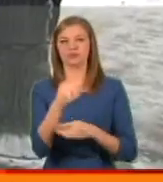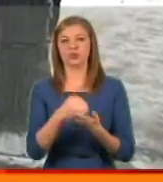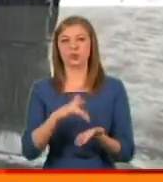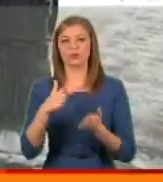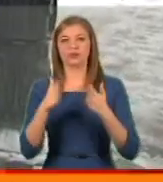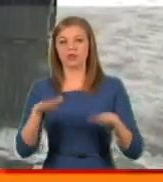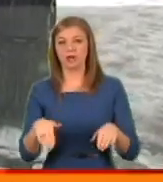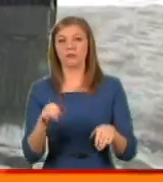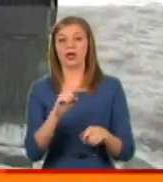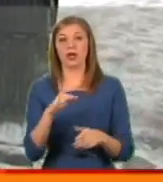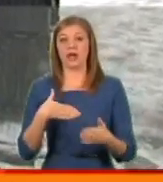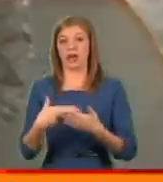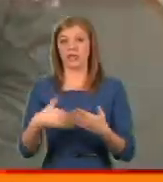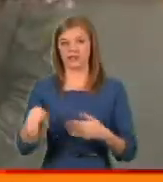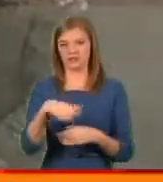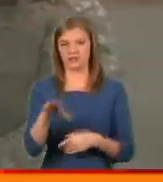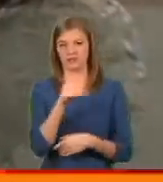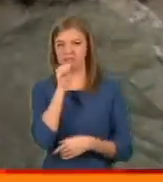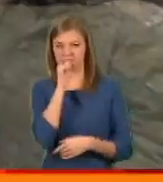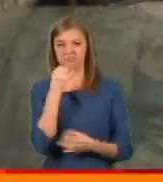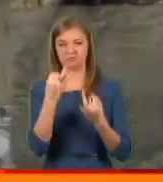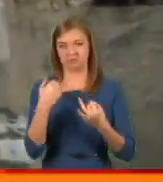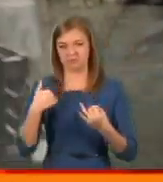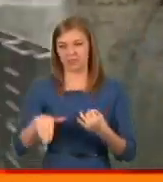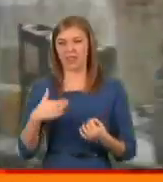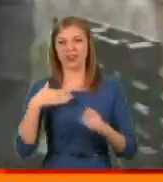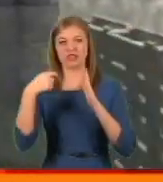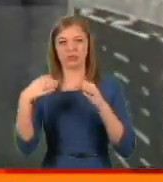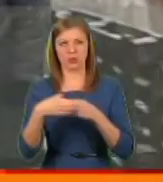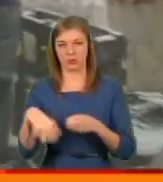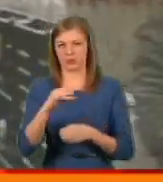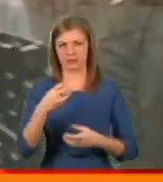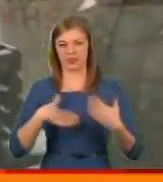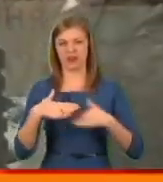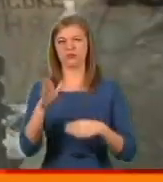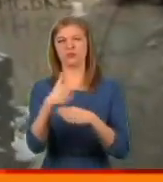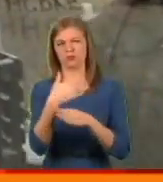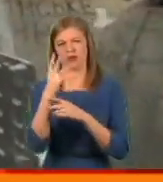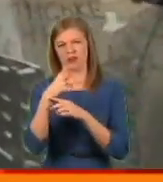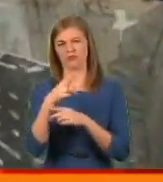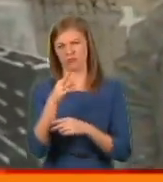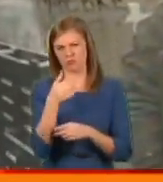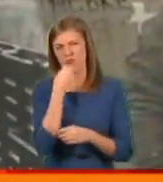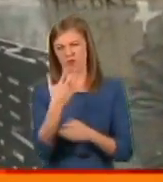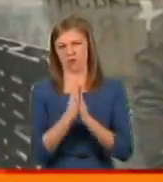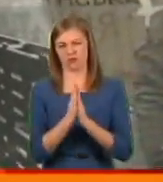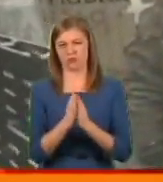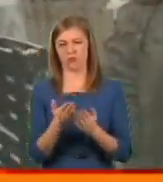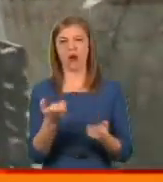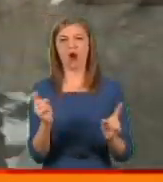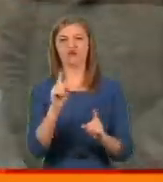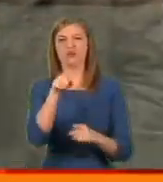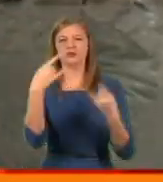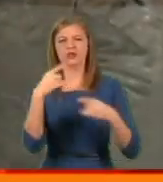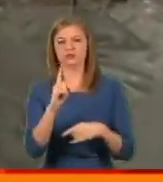Та поза трибуною активісти – не говірки. Наші знімальні групі – на Раді. Убери камеру, лучше похороним. А це що за